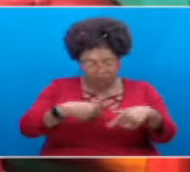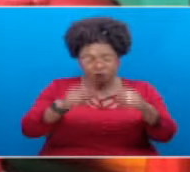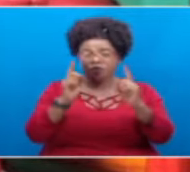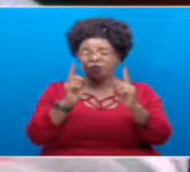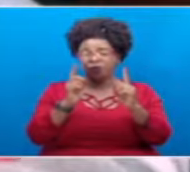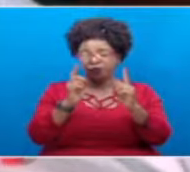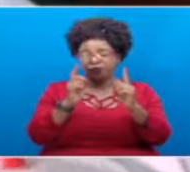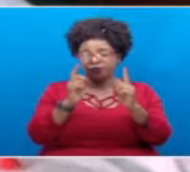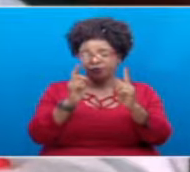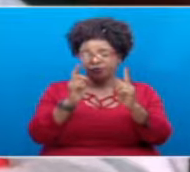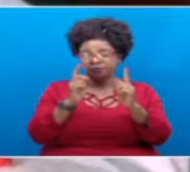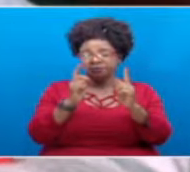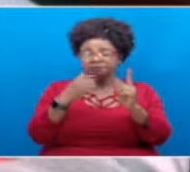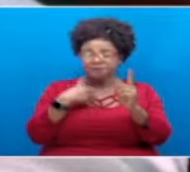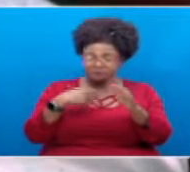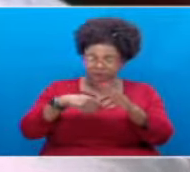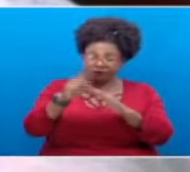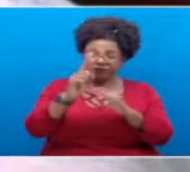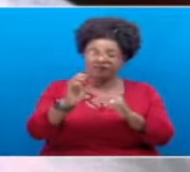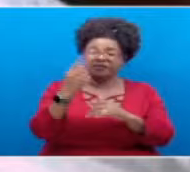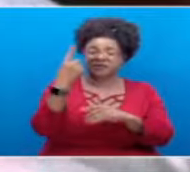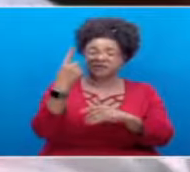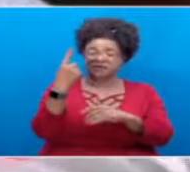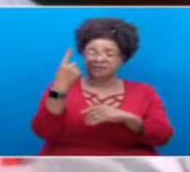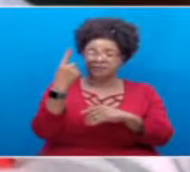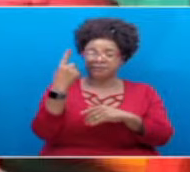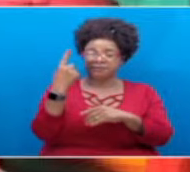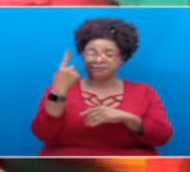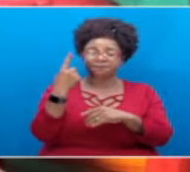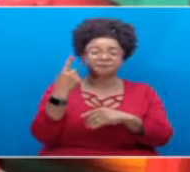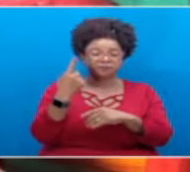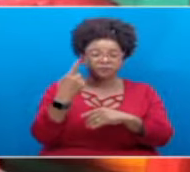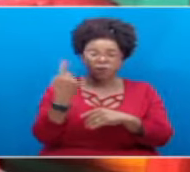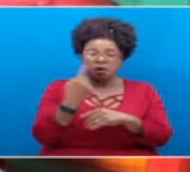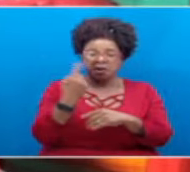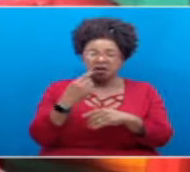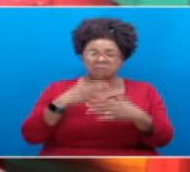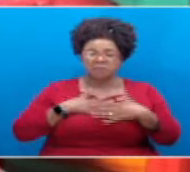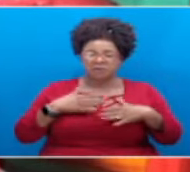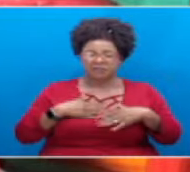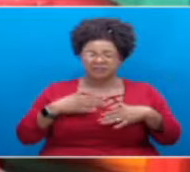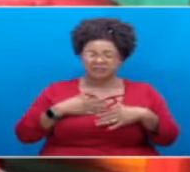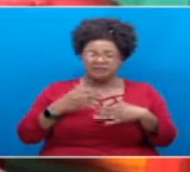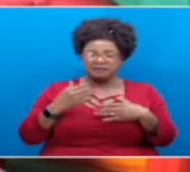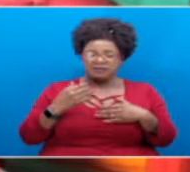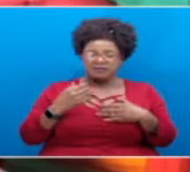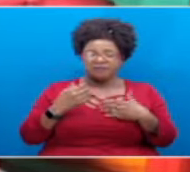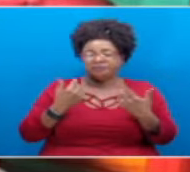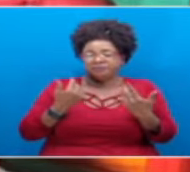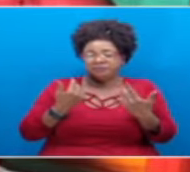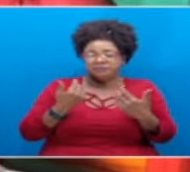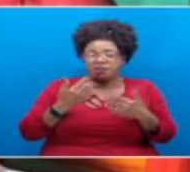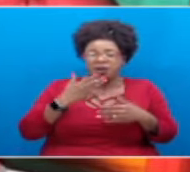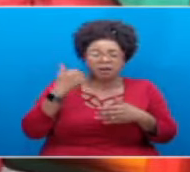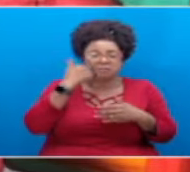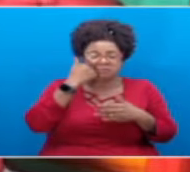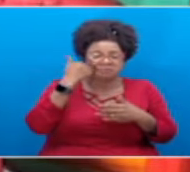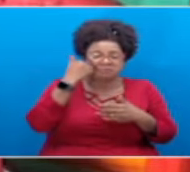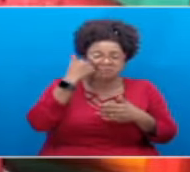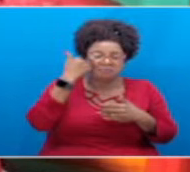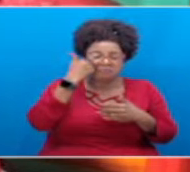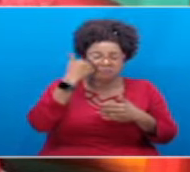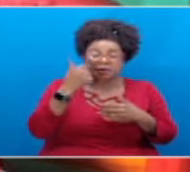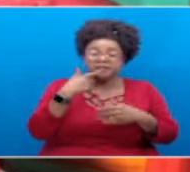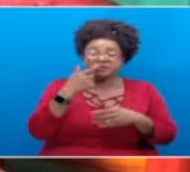Nitaenda. Kaenda nikapatiwa ya kwanza. Kitu yenye niliona ilikuwa tu body temperature ndio ilipanda kwa hiyo siku. Haya na tulikuwa tumeambiwa